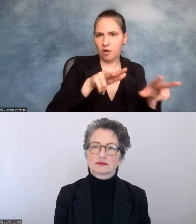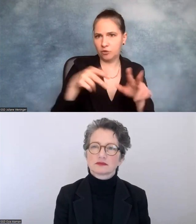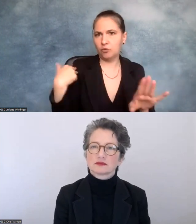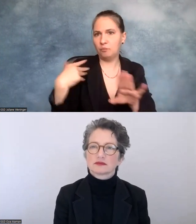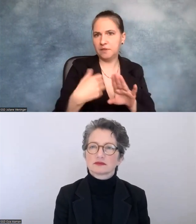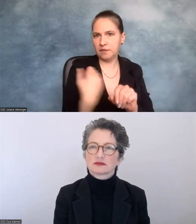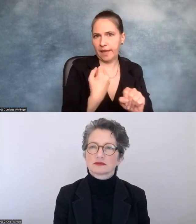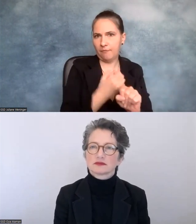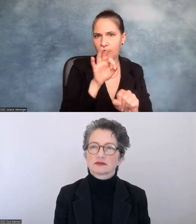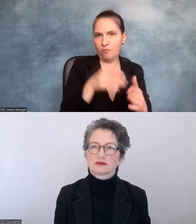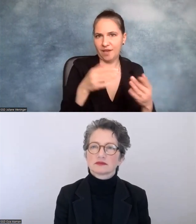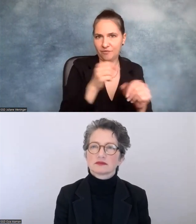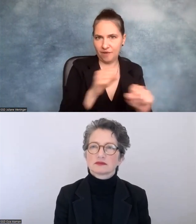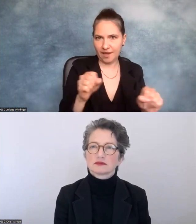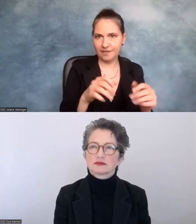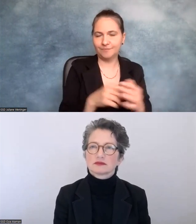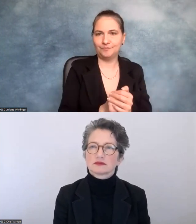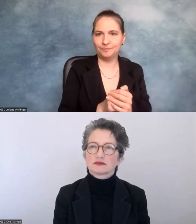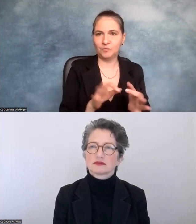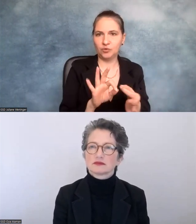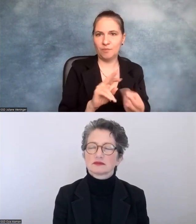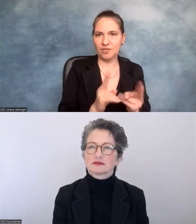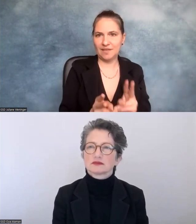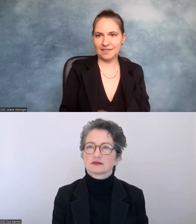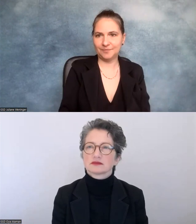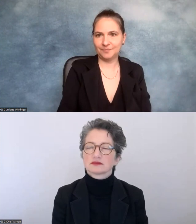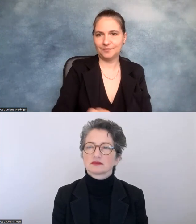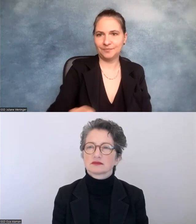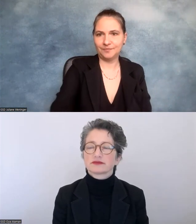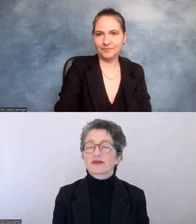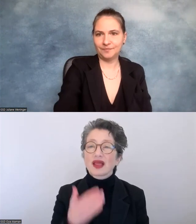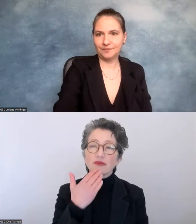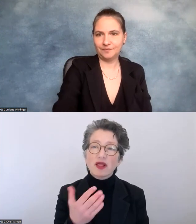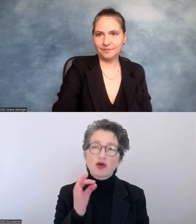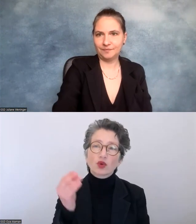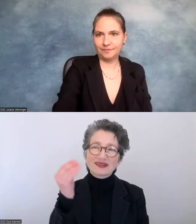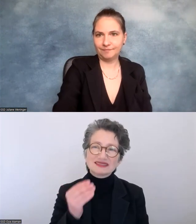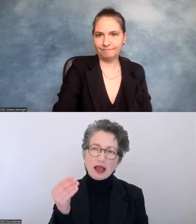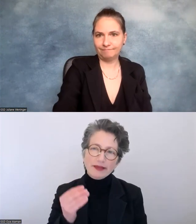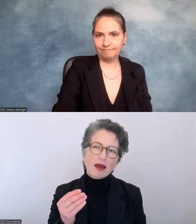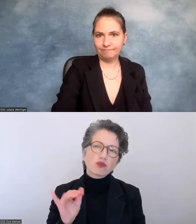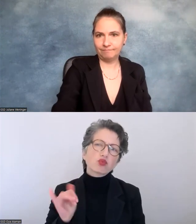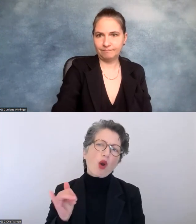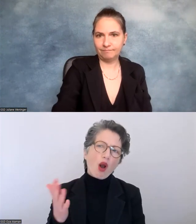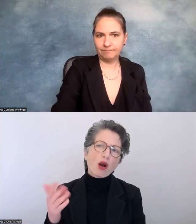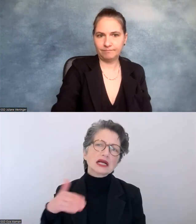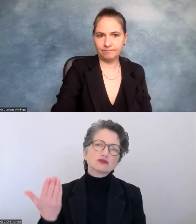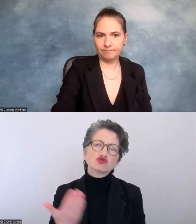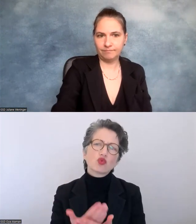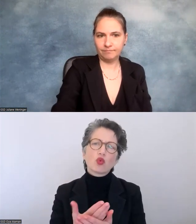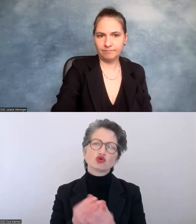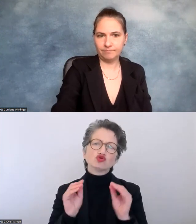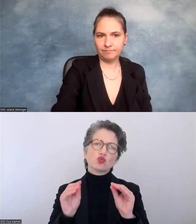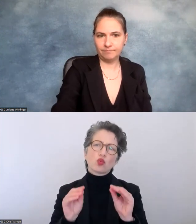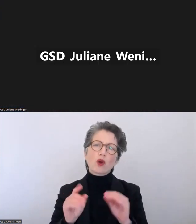für einsetzen. Genau. Und Empfehlungen für Designer, das ist eben, ja, es gibt eben Schulungen in der Richtung, aber das kann